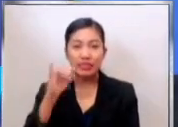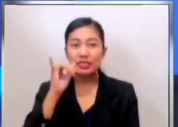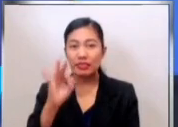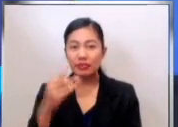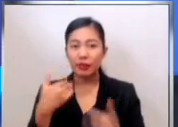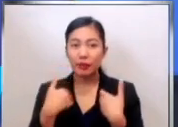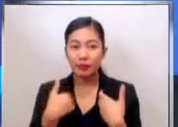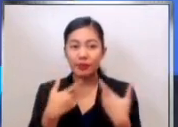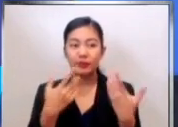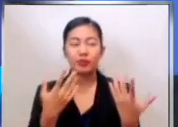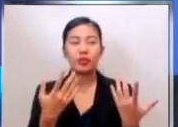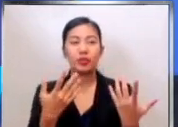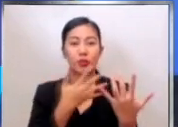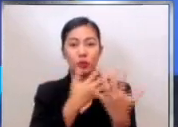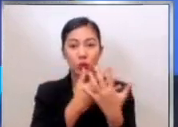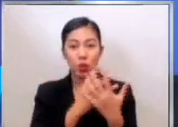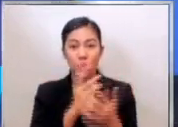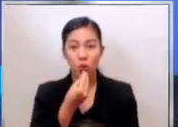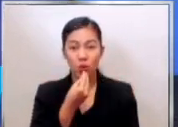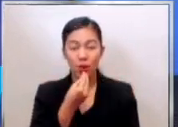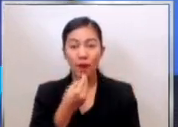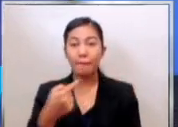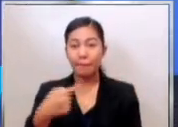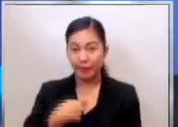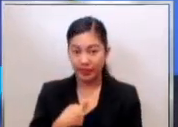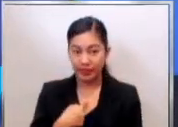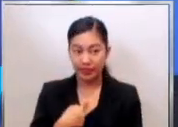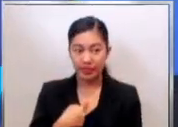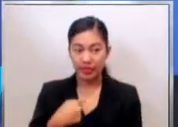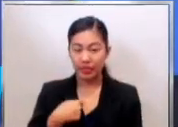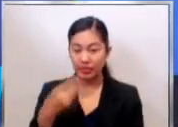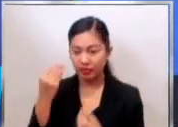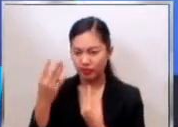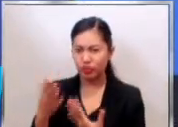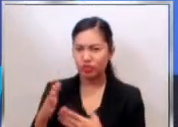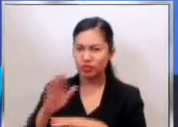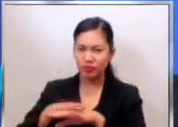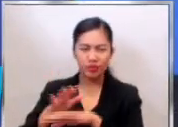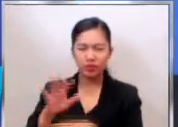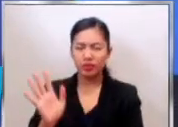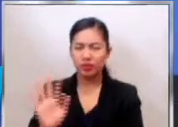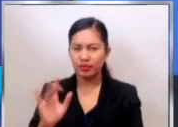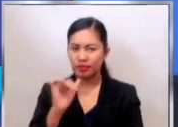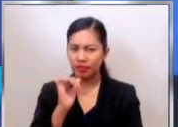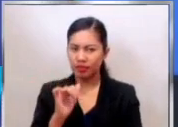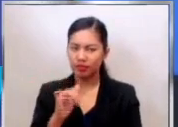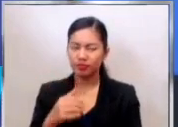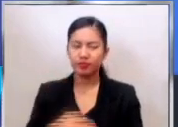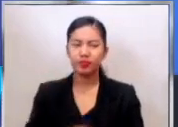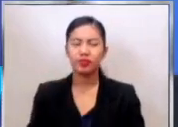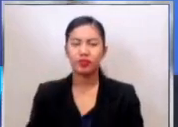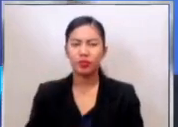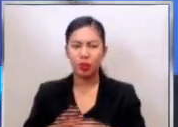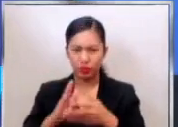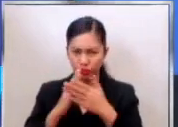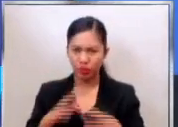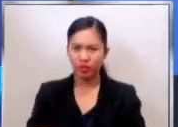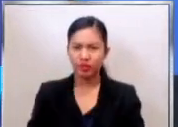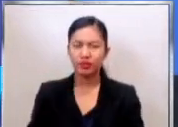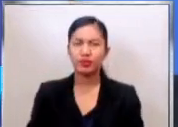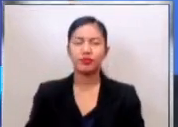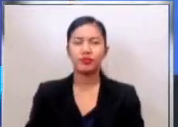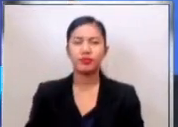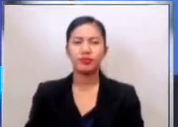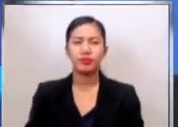it would be me. Eh sabi ko kay Bato, huwag kang keep quiet there and just ako,